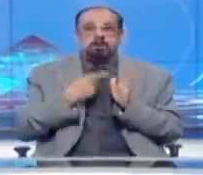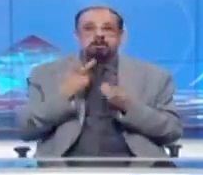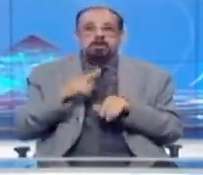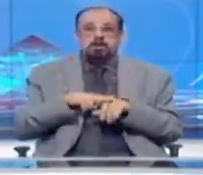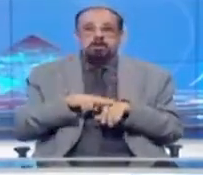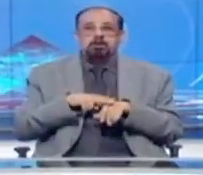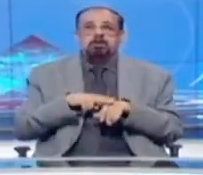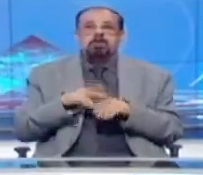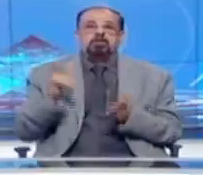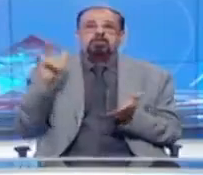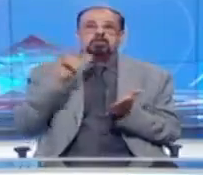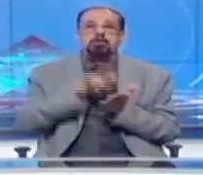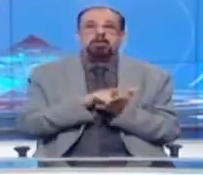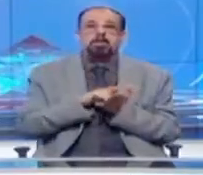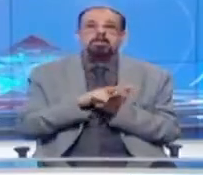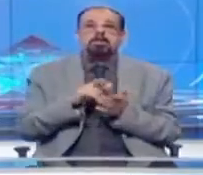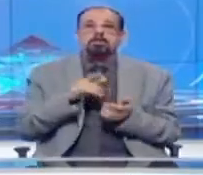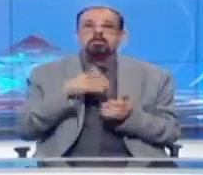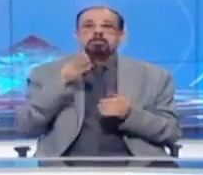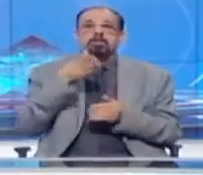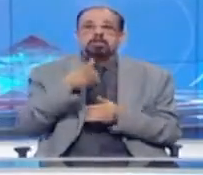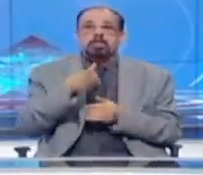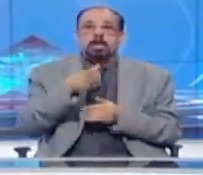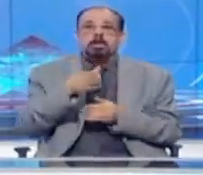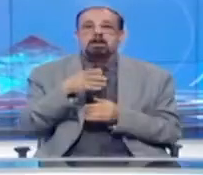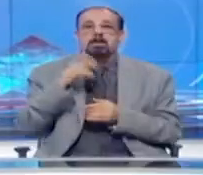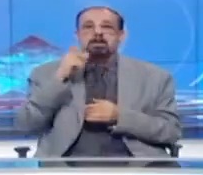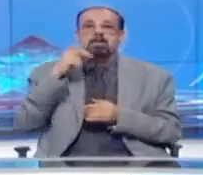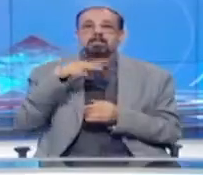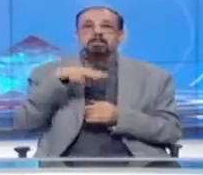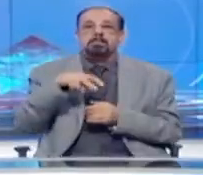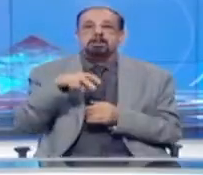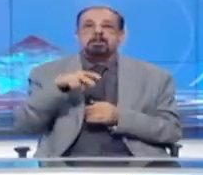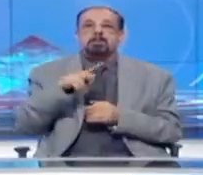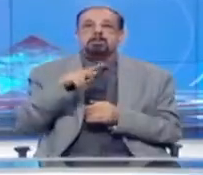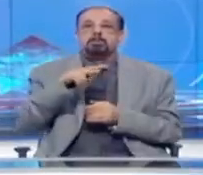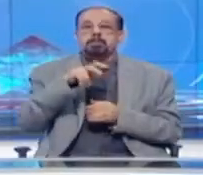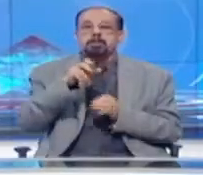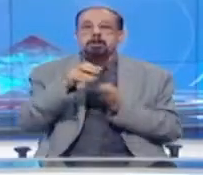أخرى، مشيرة إلى وصول عدد العائدين إلى أكثر من